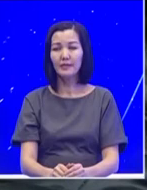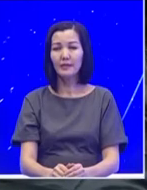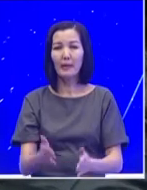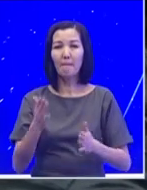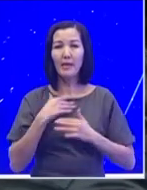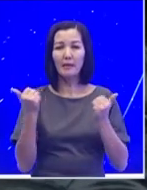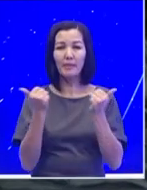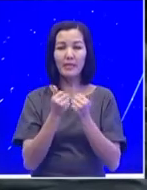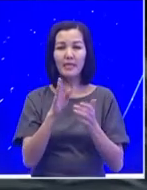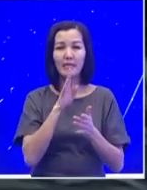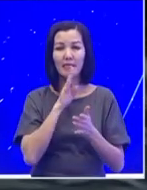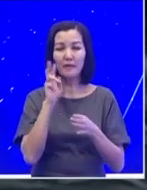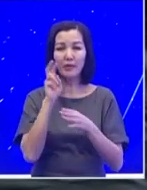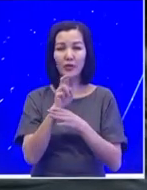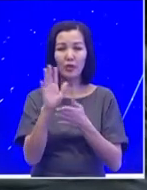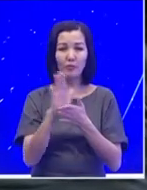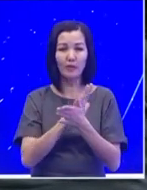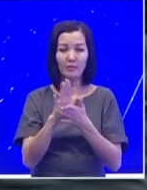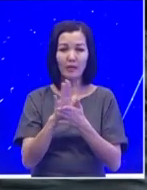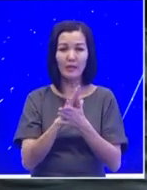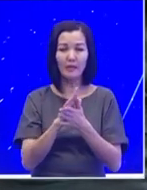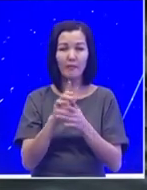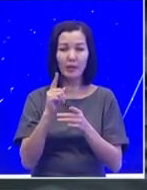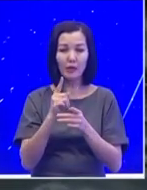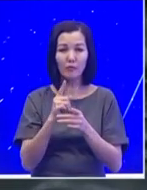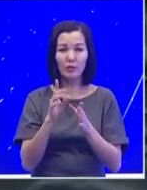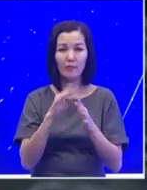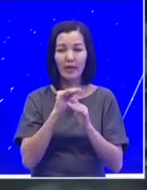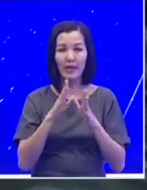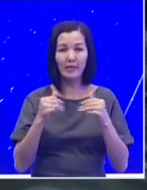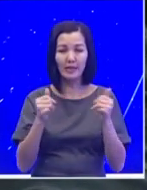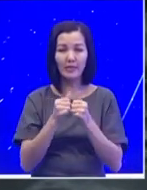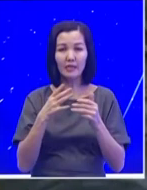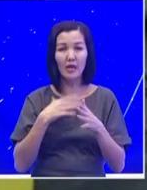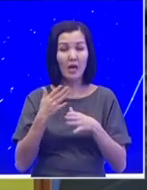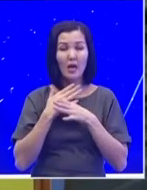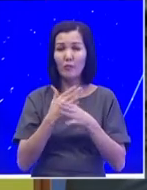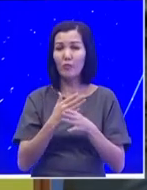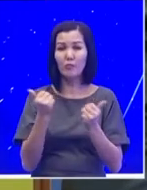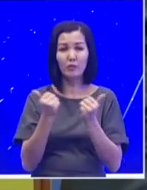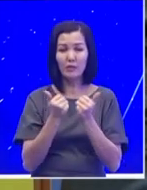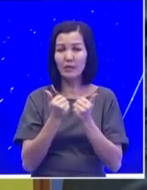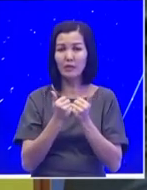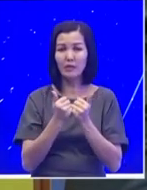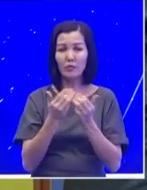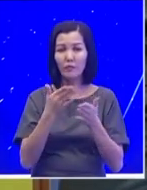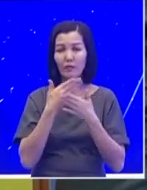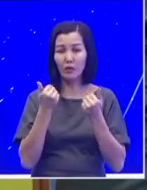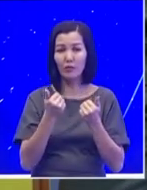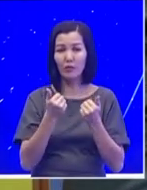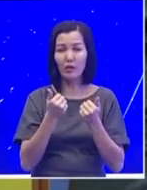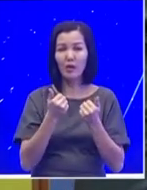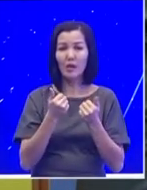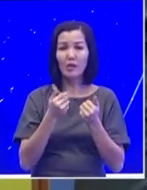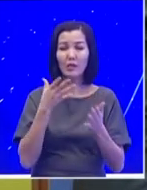Мои близнецы посещают детский сад бесплатно, потому что они из многодетной семьи. Ну а так никакой помощи для близнецов особо нет. Некоторые родители не